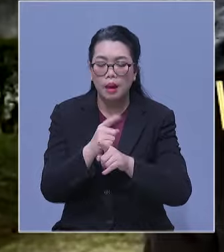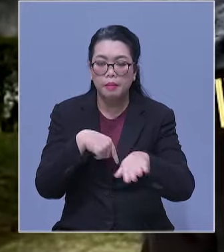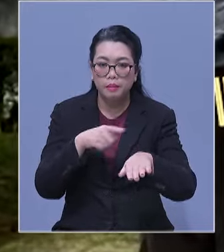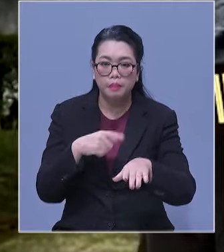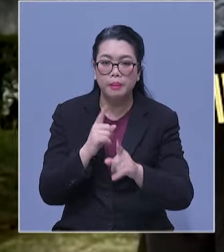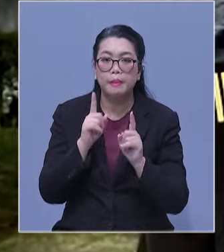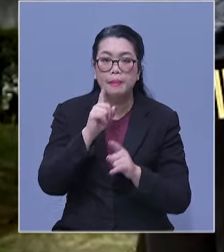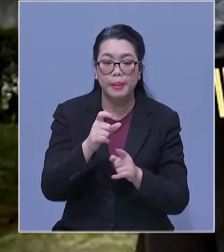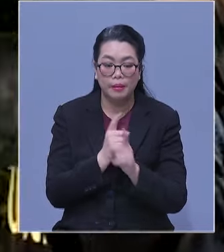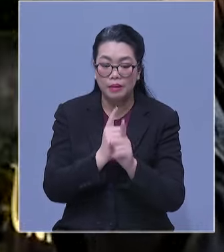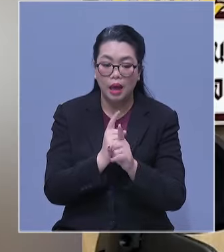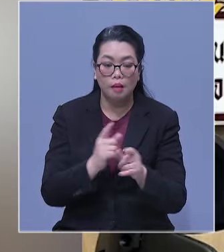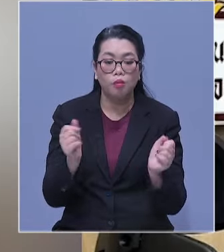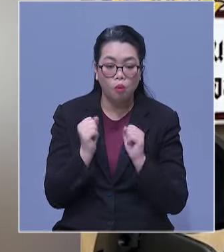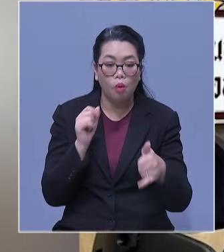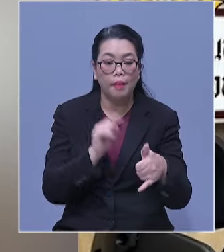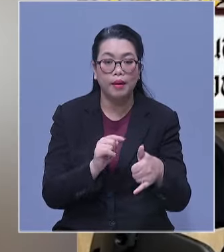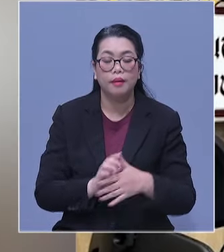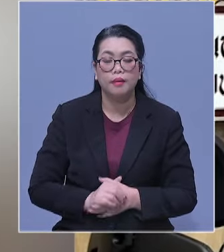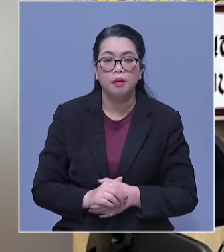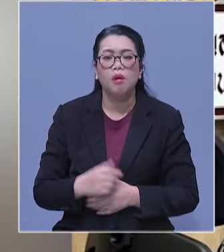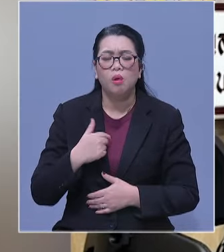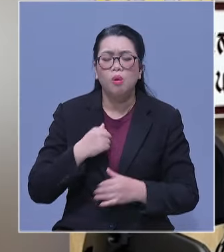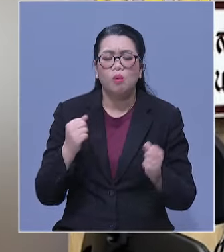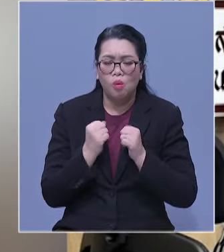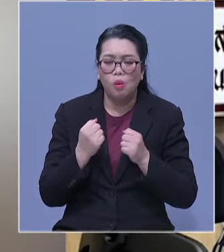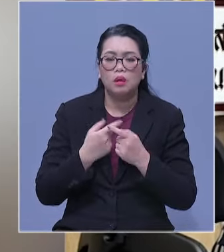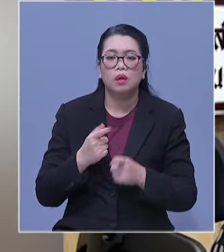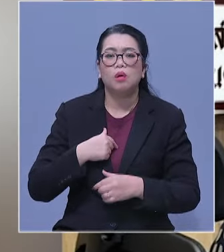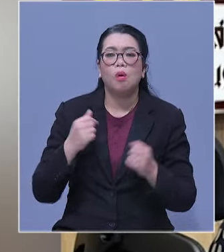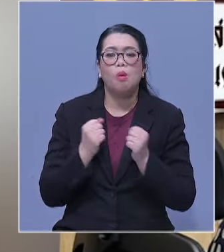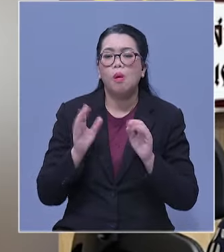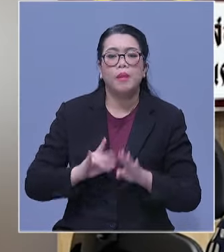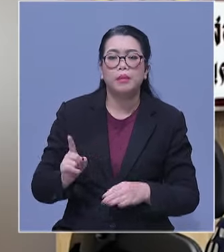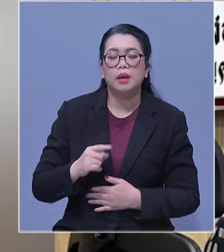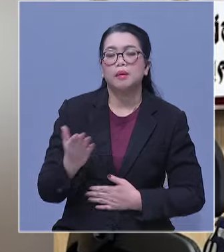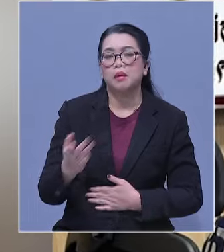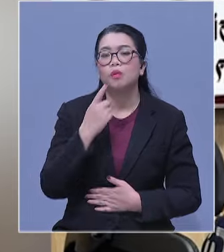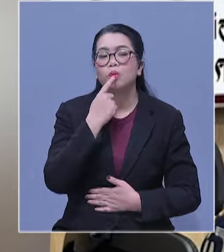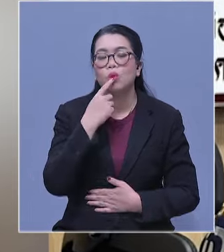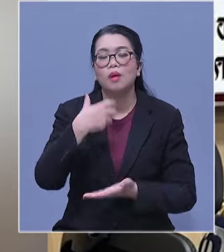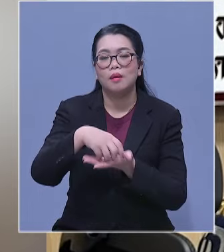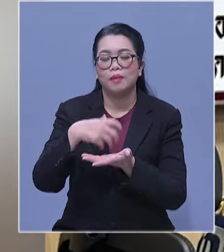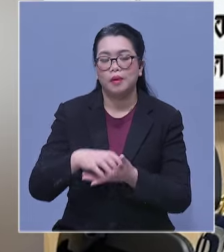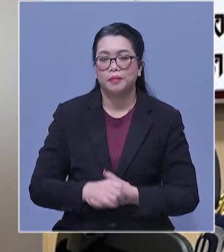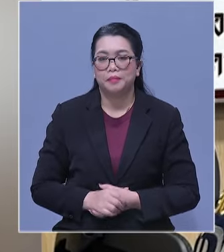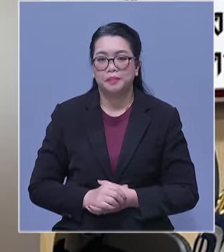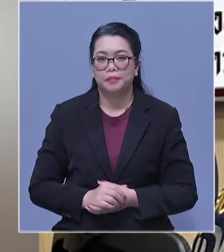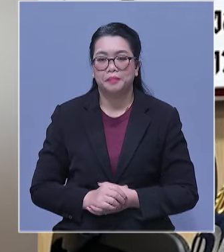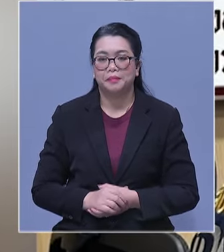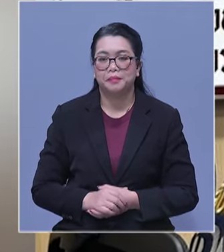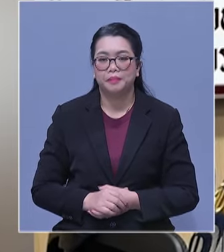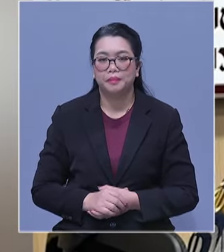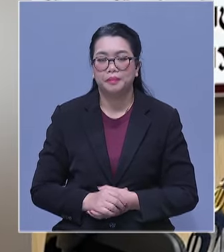ไหมเวลาโดนตามบ้างเนี่ยนัทบอกว่ากลัวแต่เขาจะกลัวแบบไหนอย่างไรไปฟังจังหวะที่คุยกับตำรวจหน่อยค่ะ